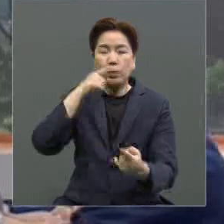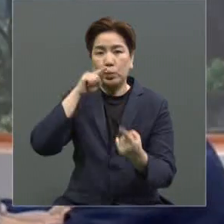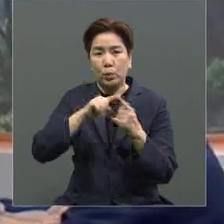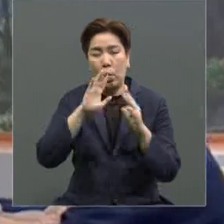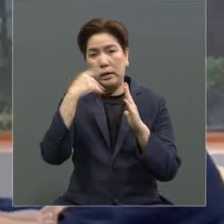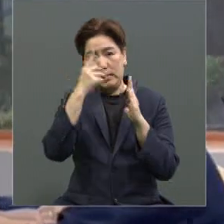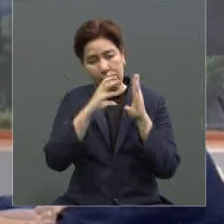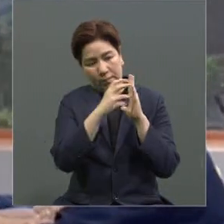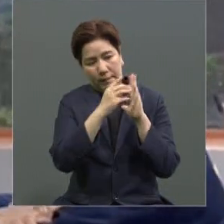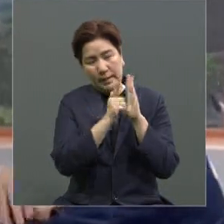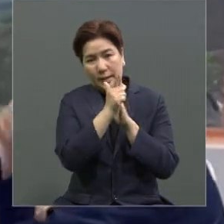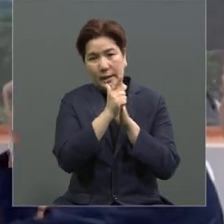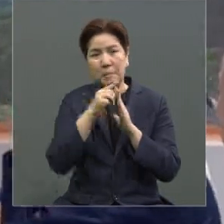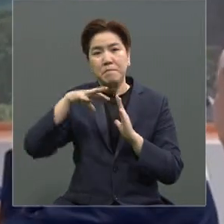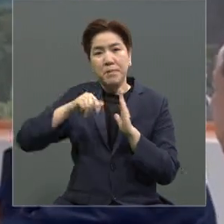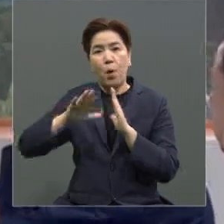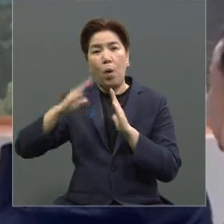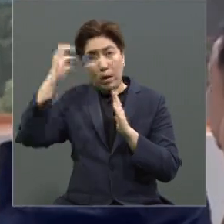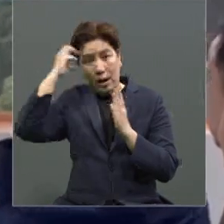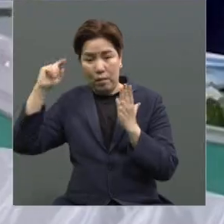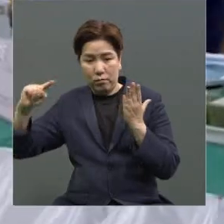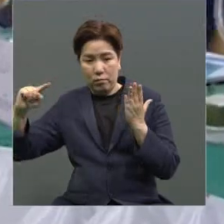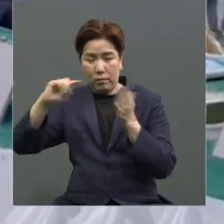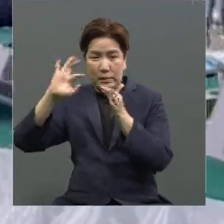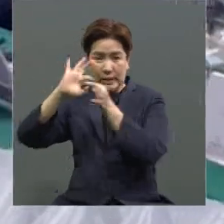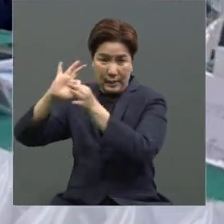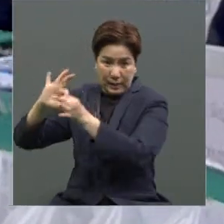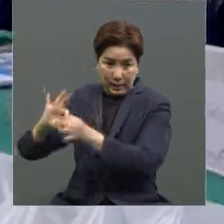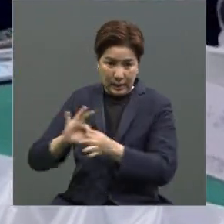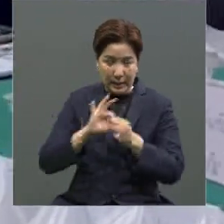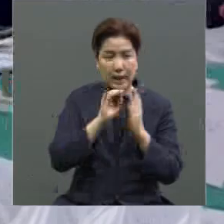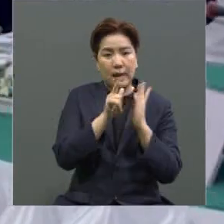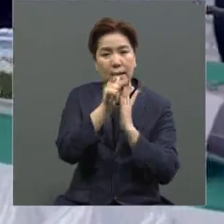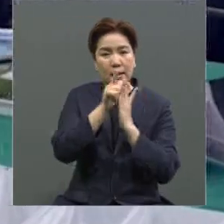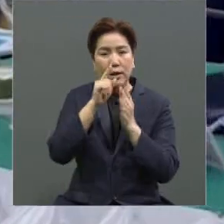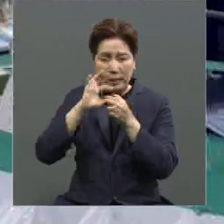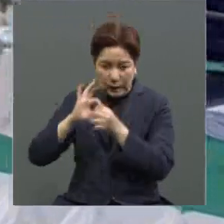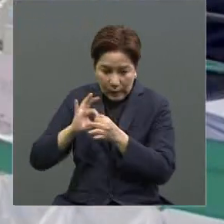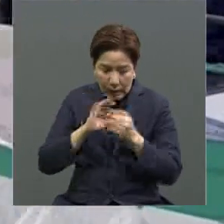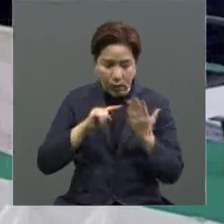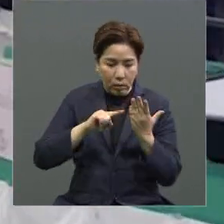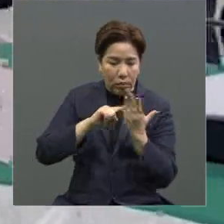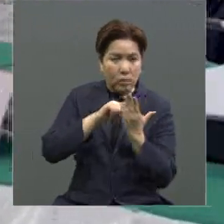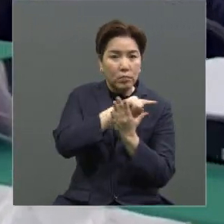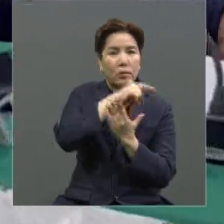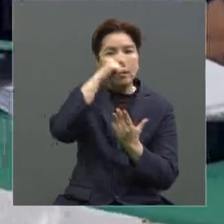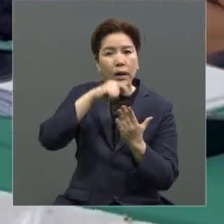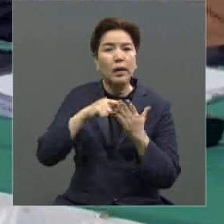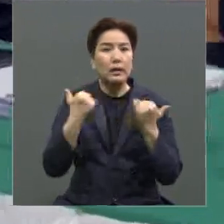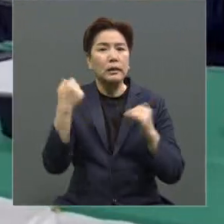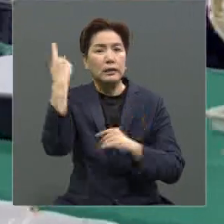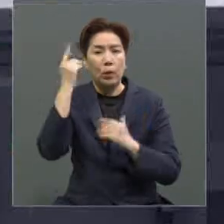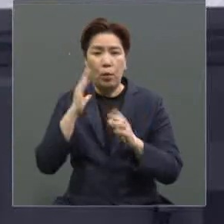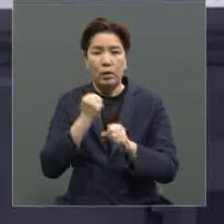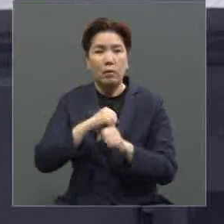ตอนบนเชื่อมโยงนครหลวงเวียงจันทน์และวังเวียงของประเทศลาวมาที่ภูกระดึงและไปยังสถานที่ต่างๆซึ่งผู้